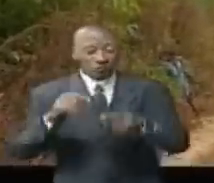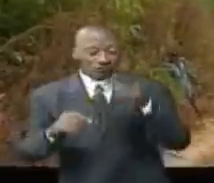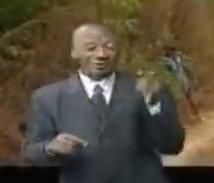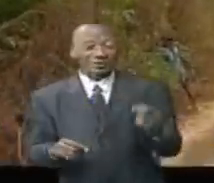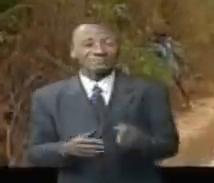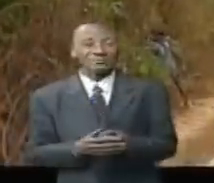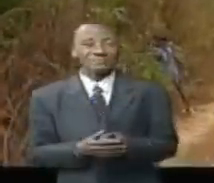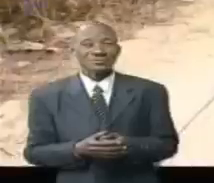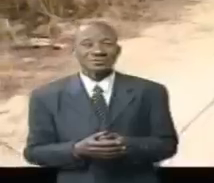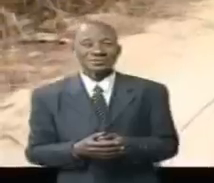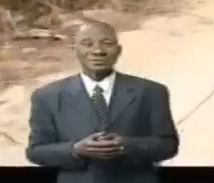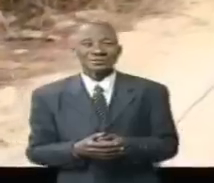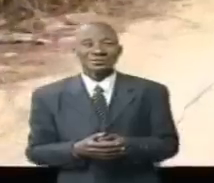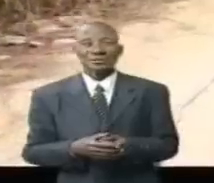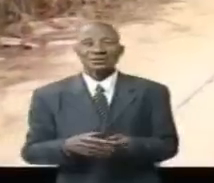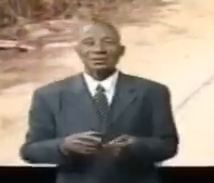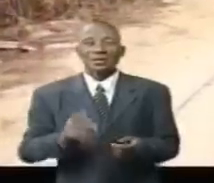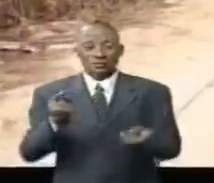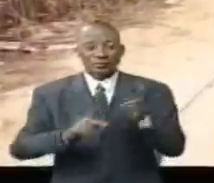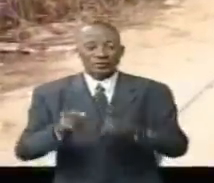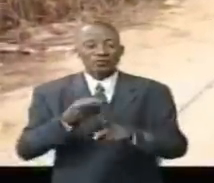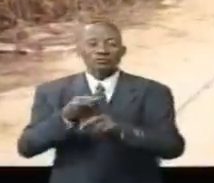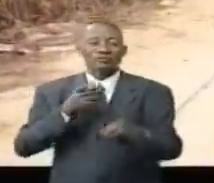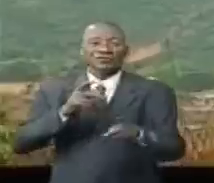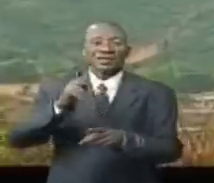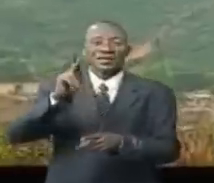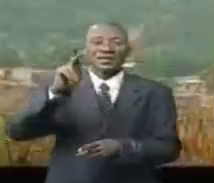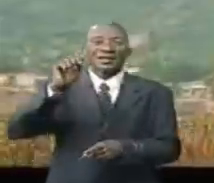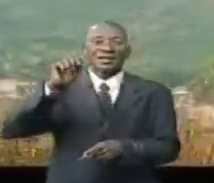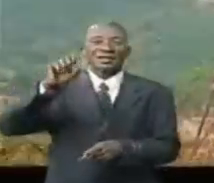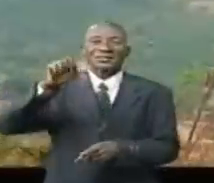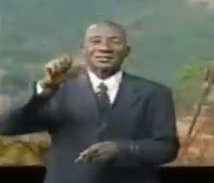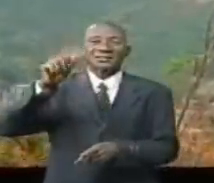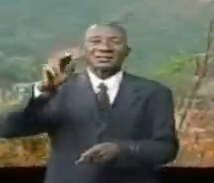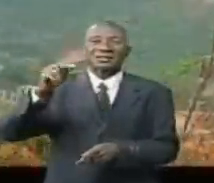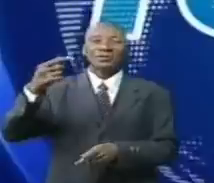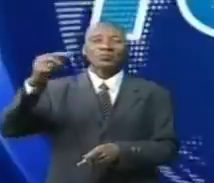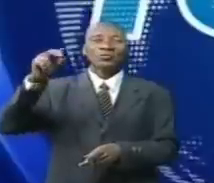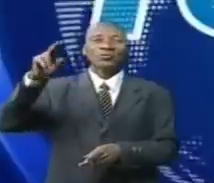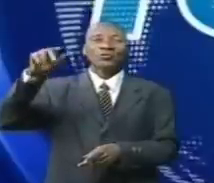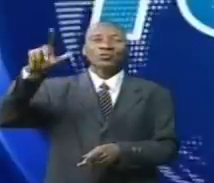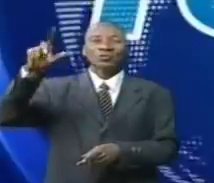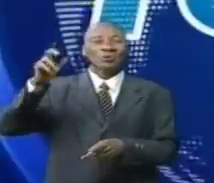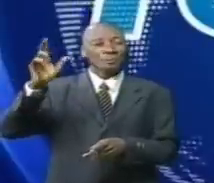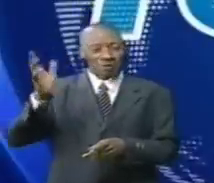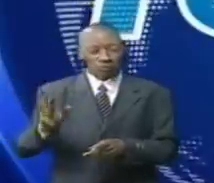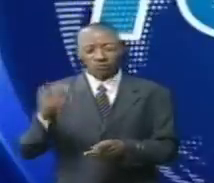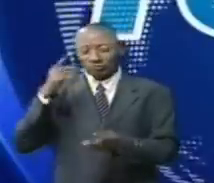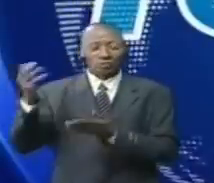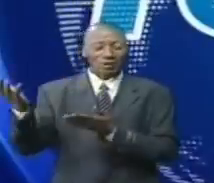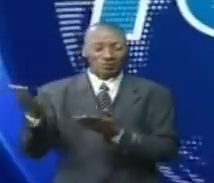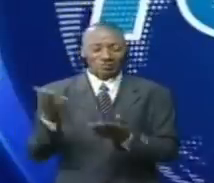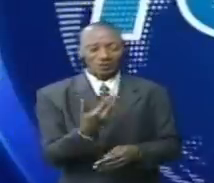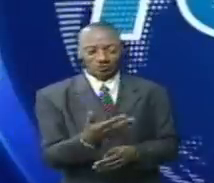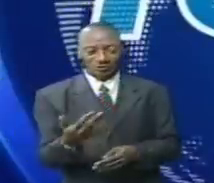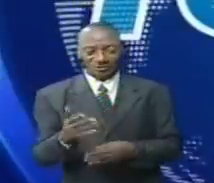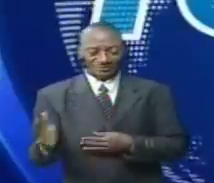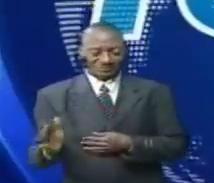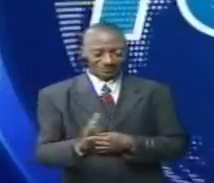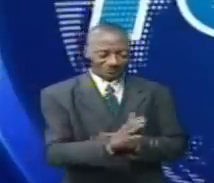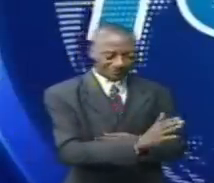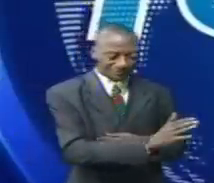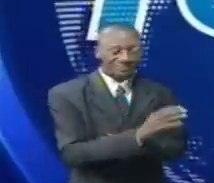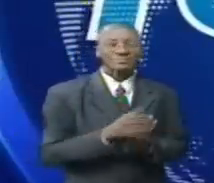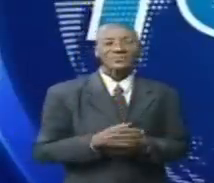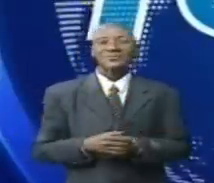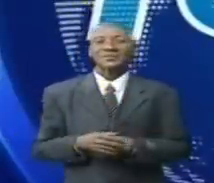des Kasangulu pour se rendre à la gare centrale dans les centres-villes. Direction Lemba Imbu, le ministre des